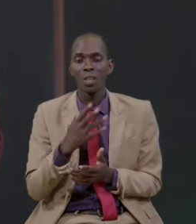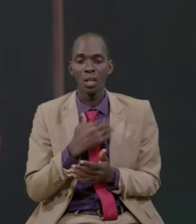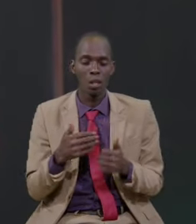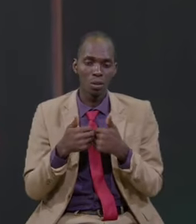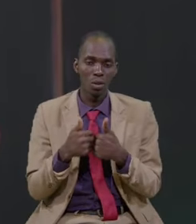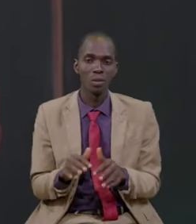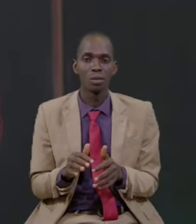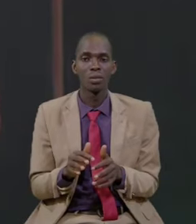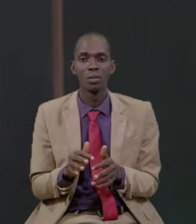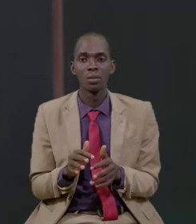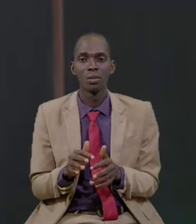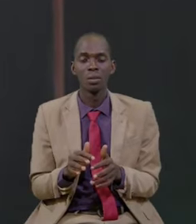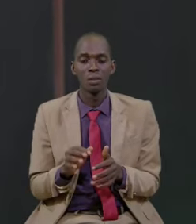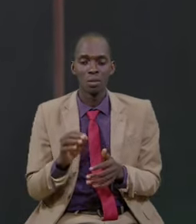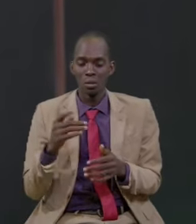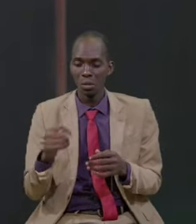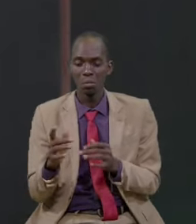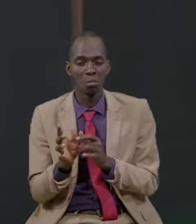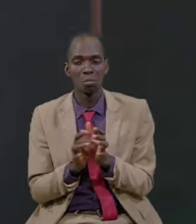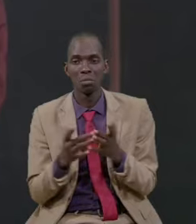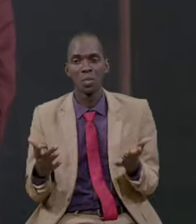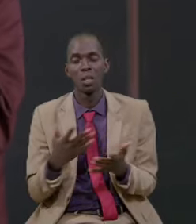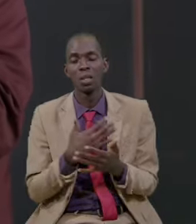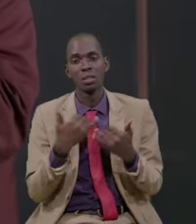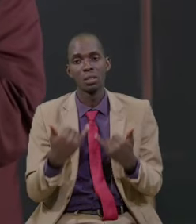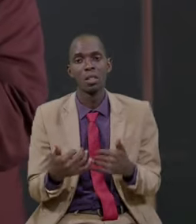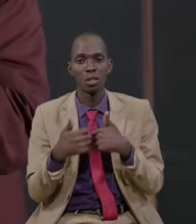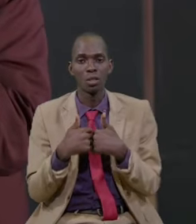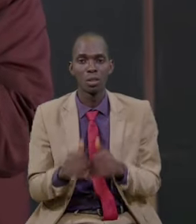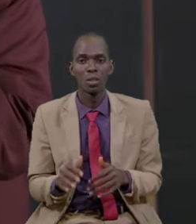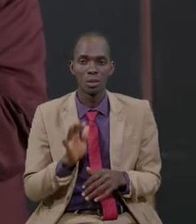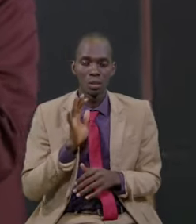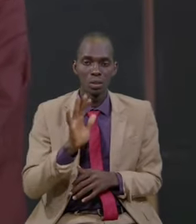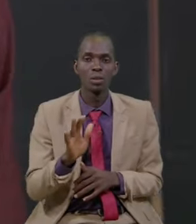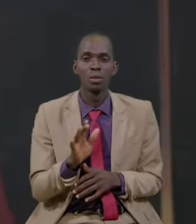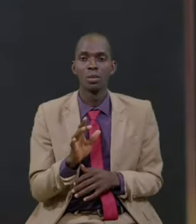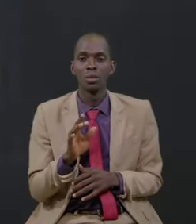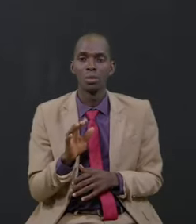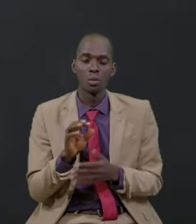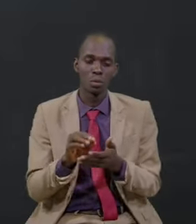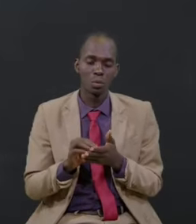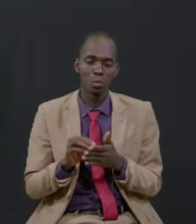Il a perdu même les Écritures. Et il a perdu son ministère.